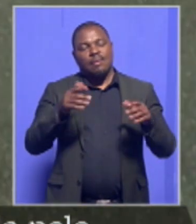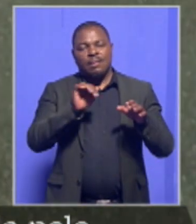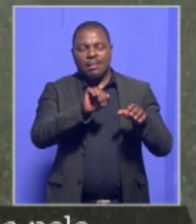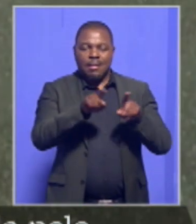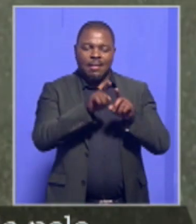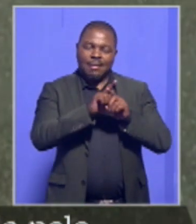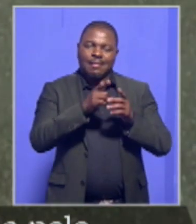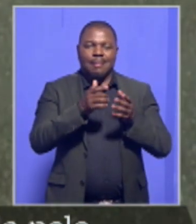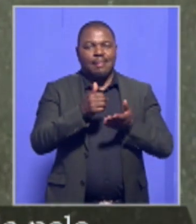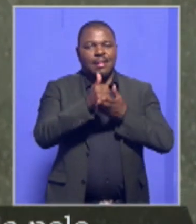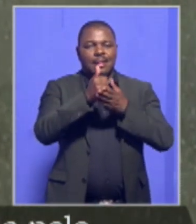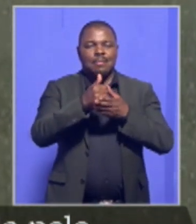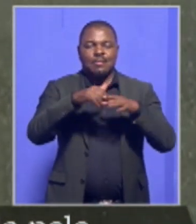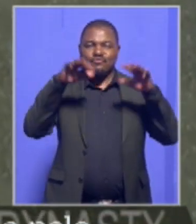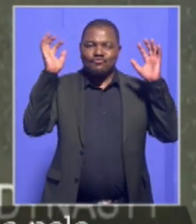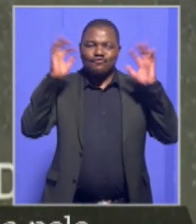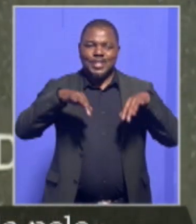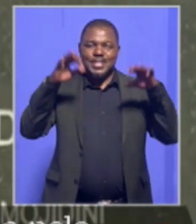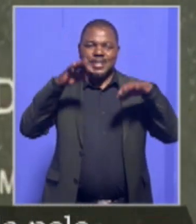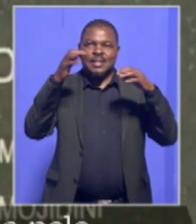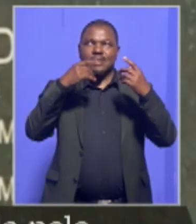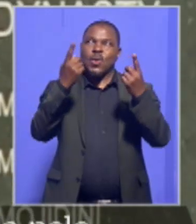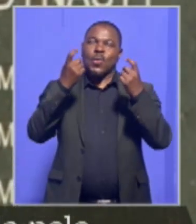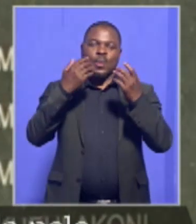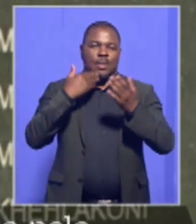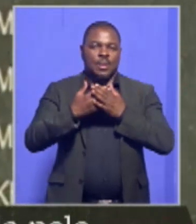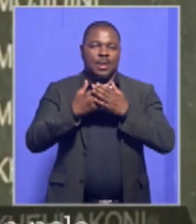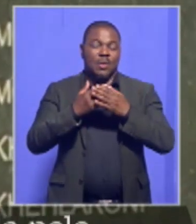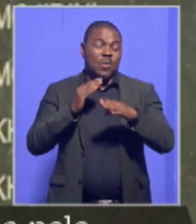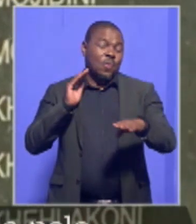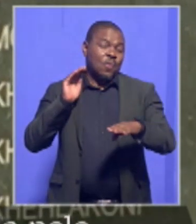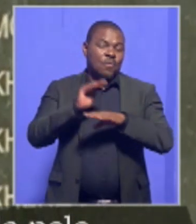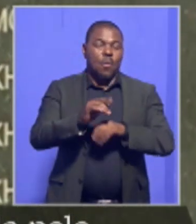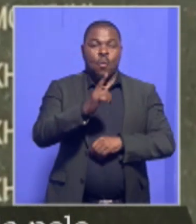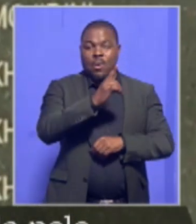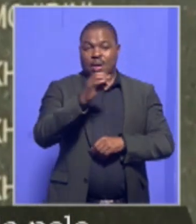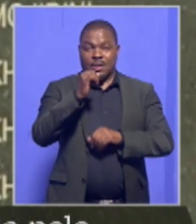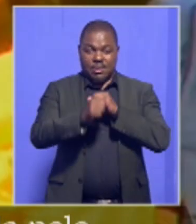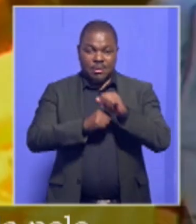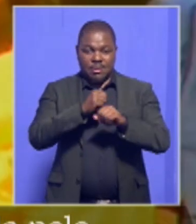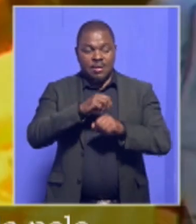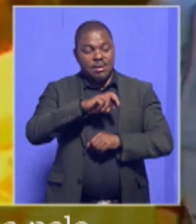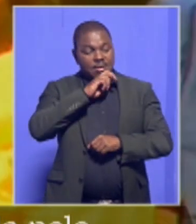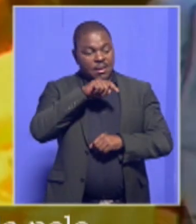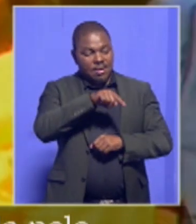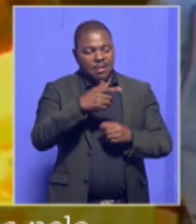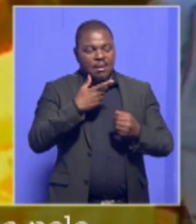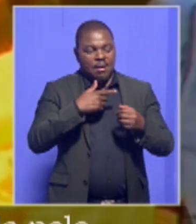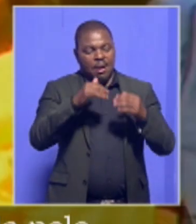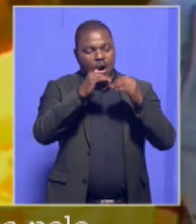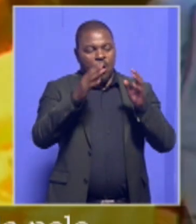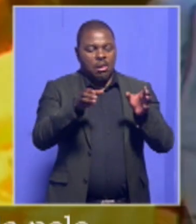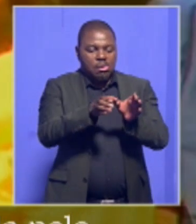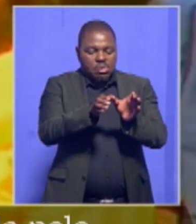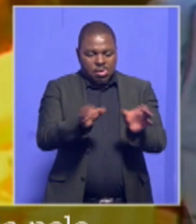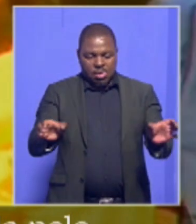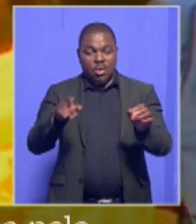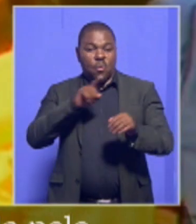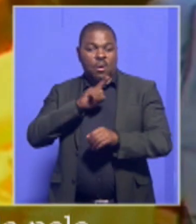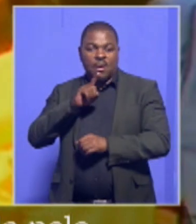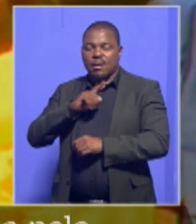neša pula. Se se thomile mengwageng e fetago lekgolo. Bjale bogoši bja Balobedu bo arogane ka lebaka la sephetho sa